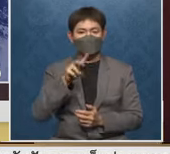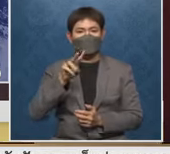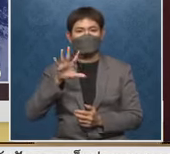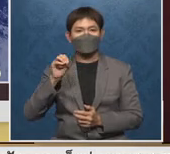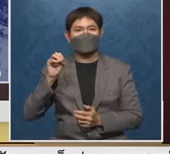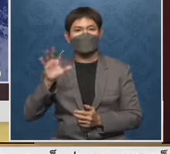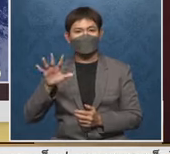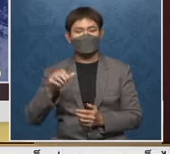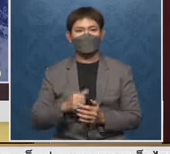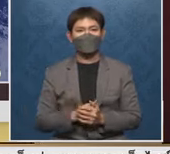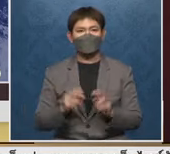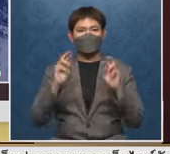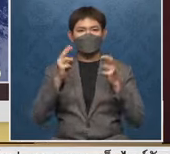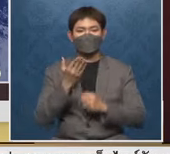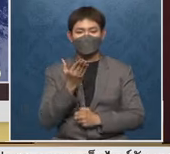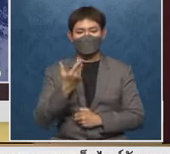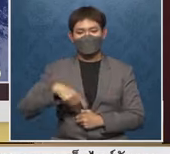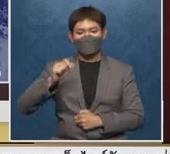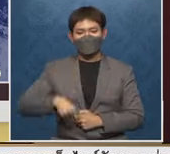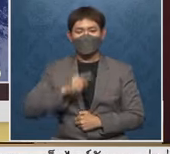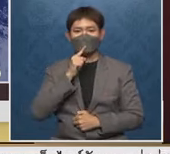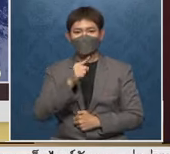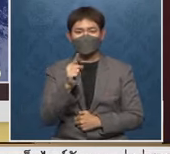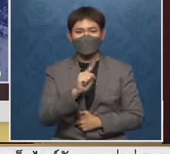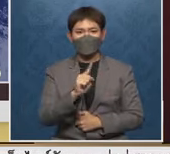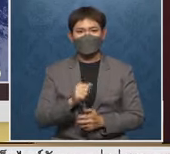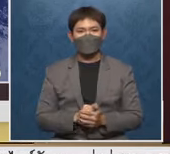74/2505 เรื่องขอให้ศาลมีคำสั่งว่านาย